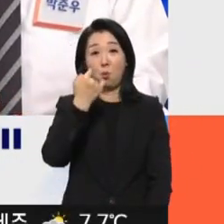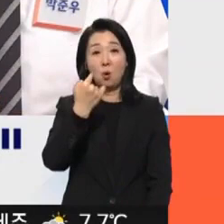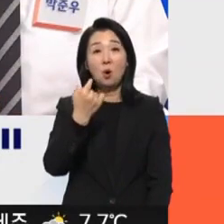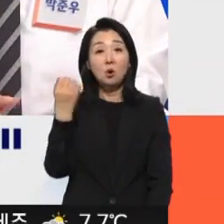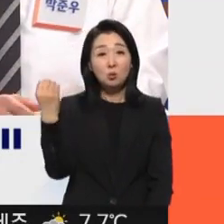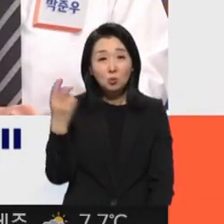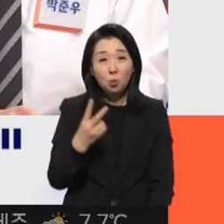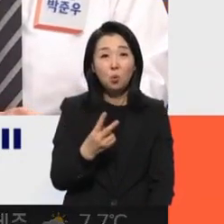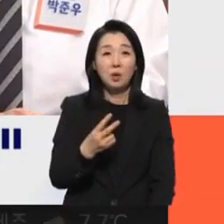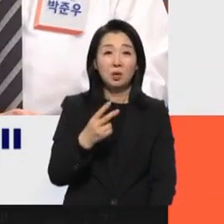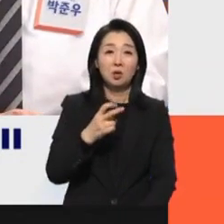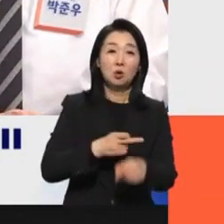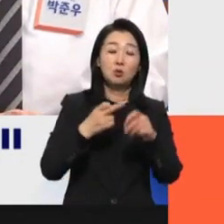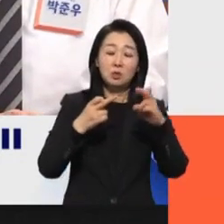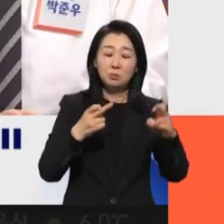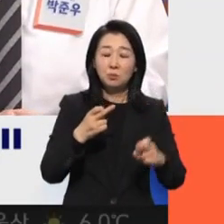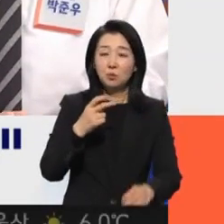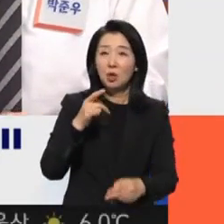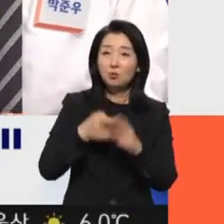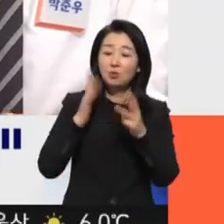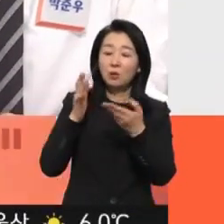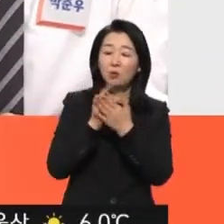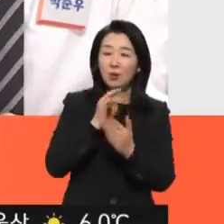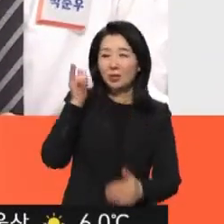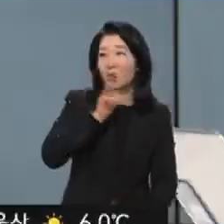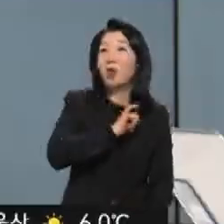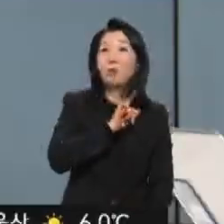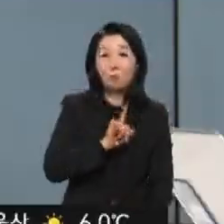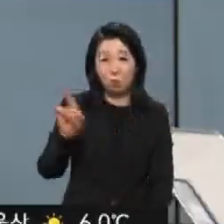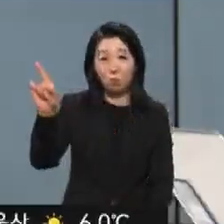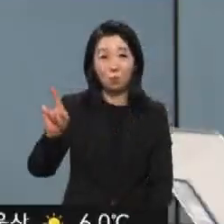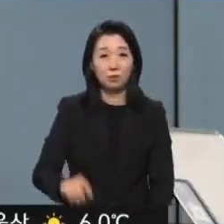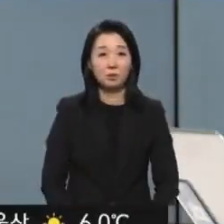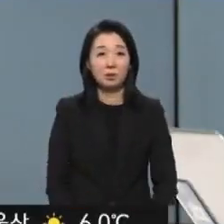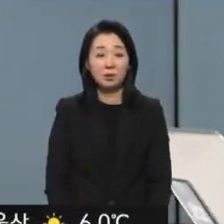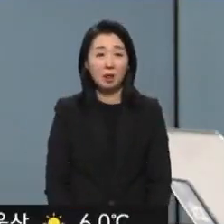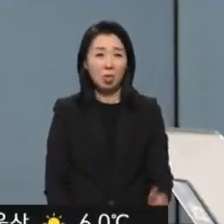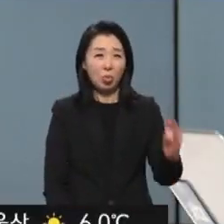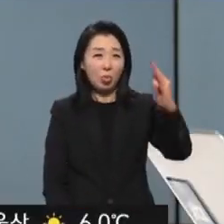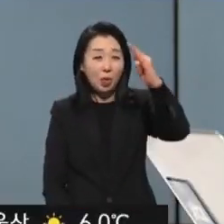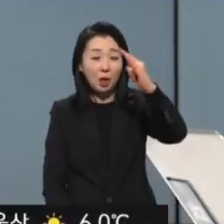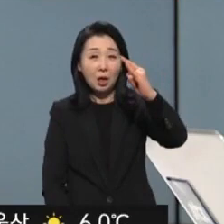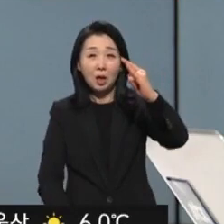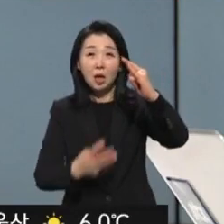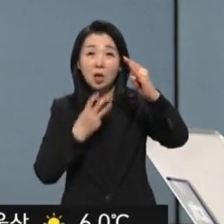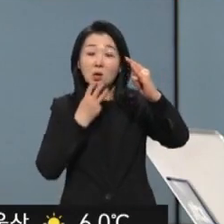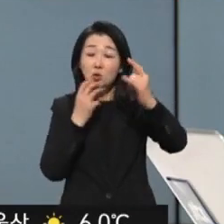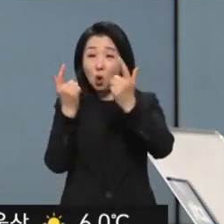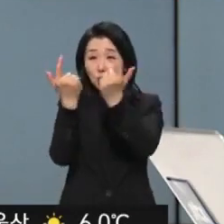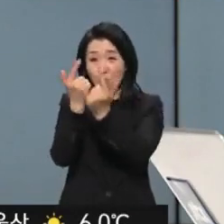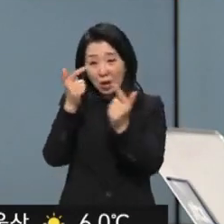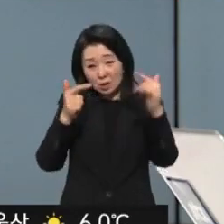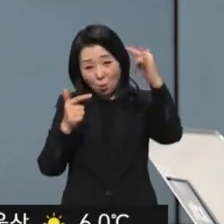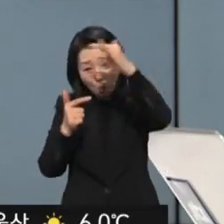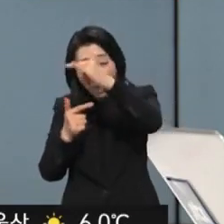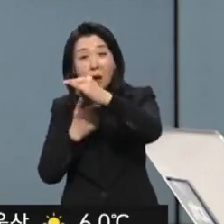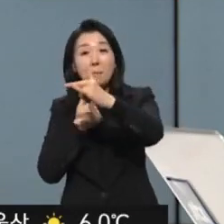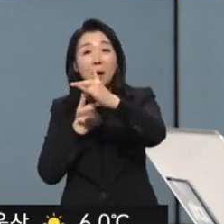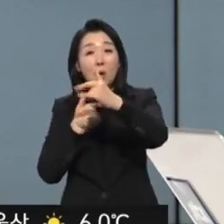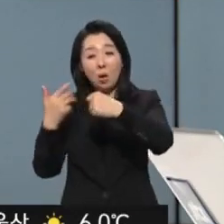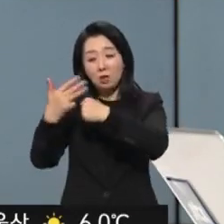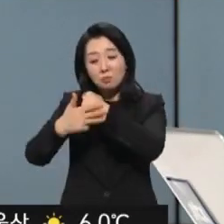윤 대통령에게 즉시 전화로 보고했다고도 밝혔습니다. 네. 이 무인기가 서울 북부까지 들어온 사실은 확인이 됐습니다. 서울